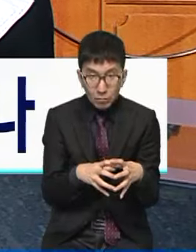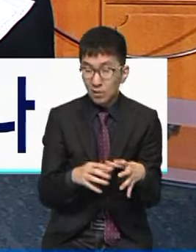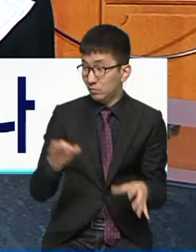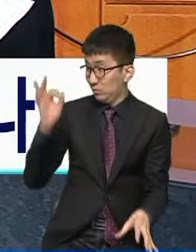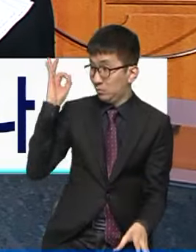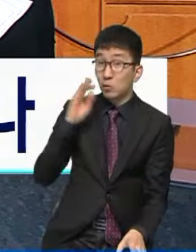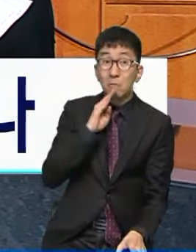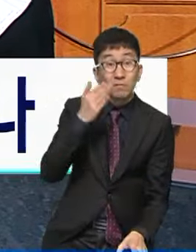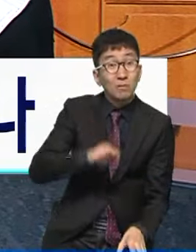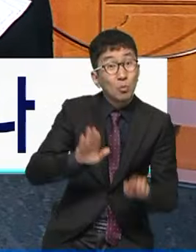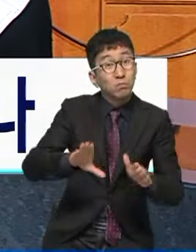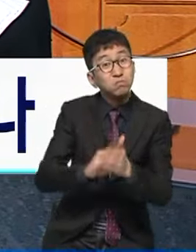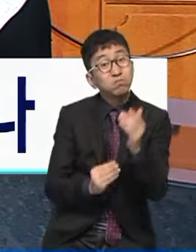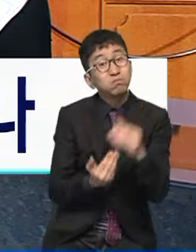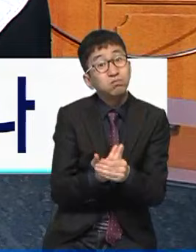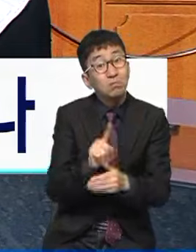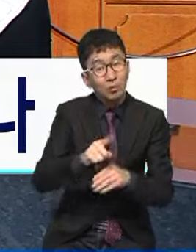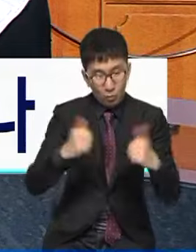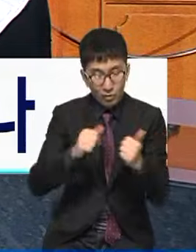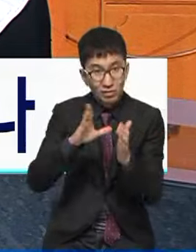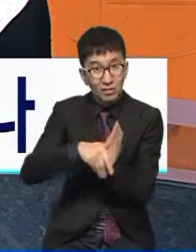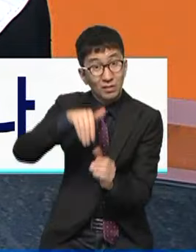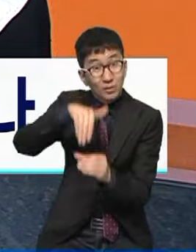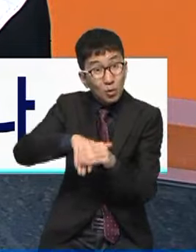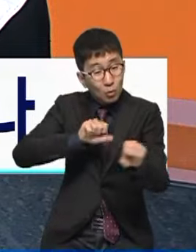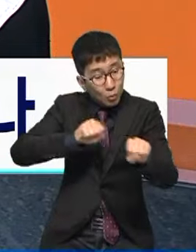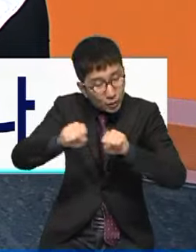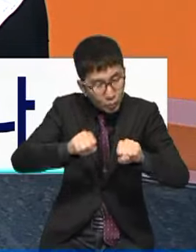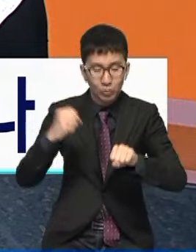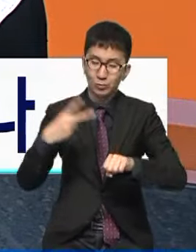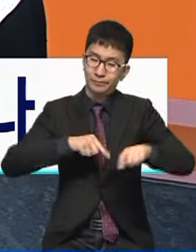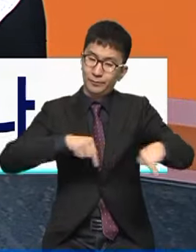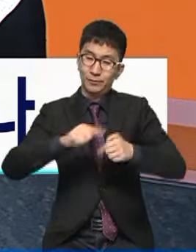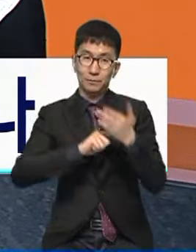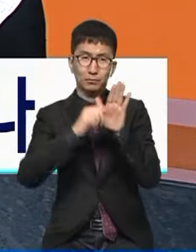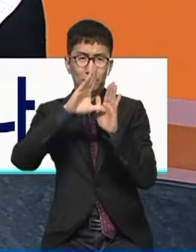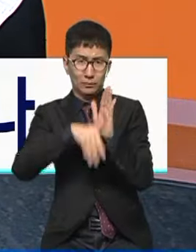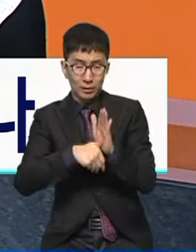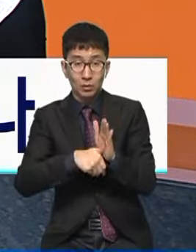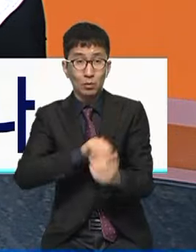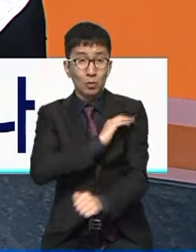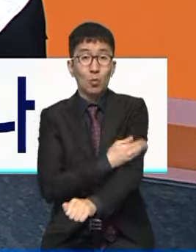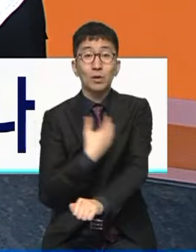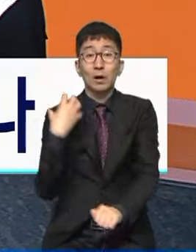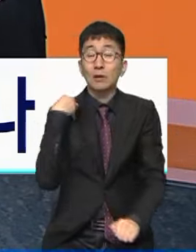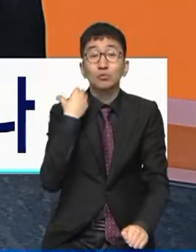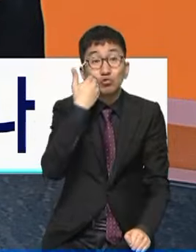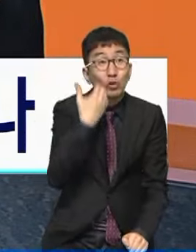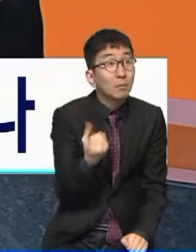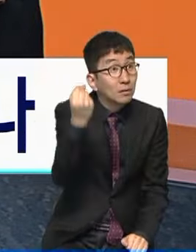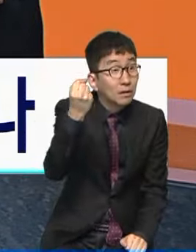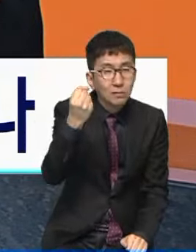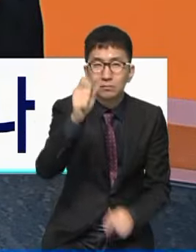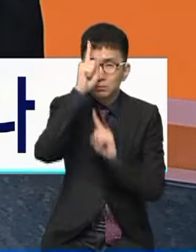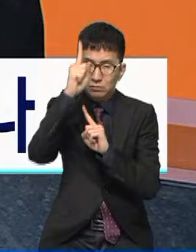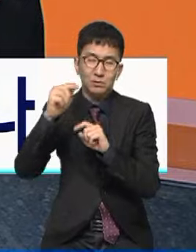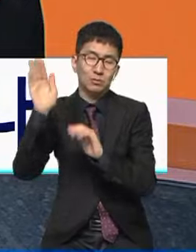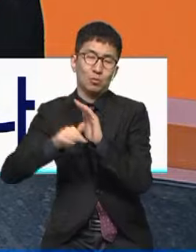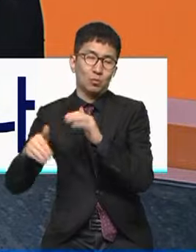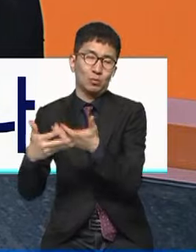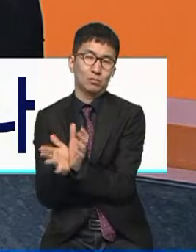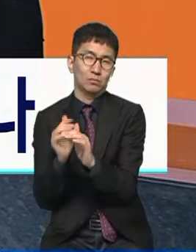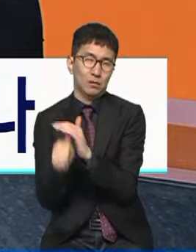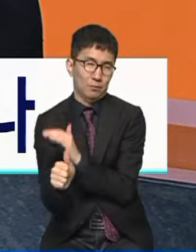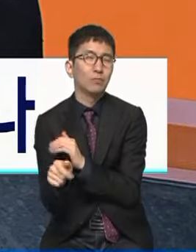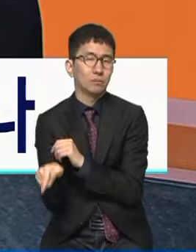위기를 맞았습니다. 오늘 회의에서 선거운동과 정책 발표의 모든 권한을 이준석 공동대표가 가져가기로